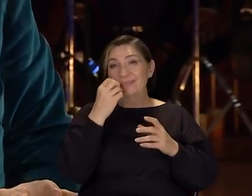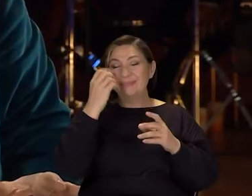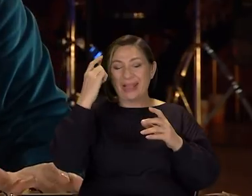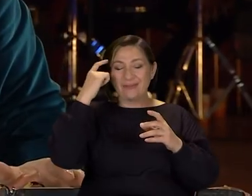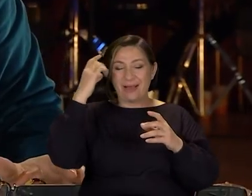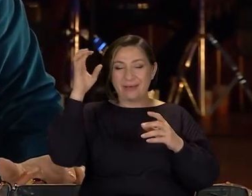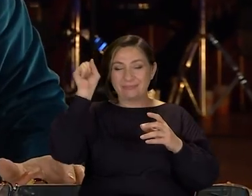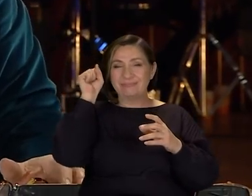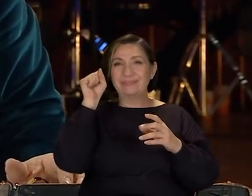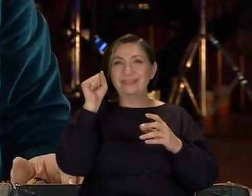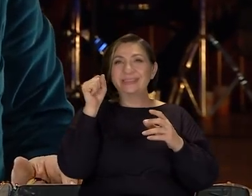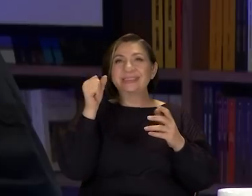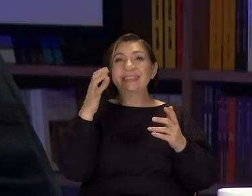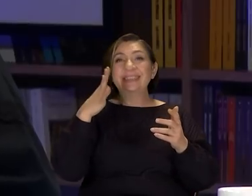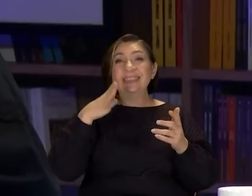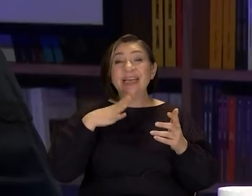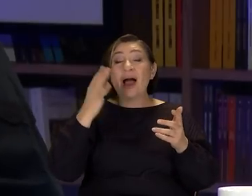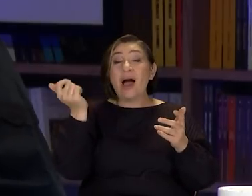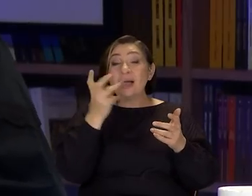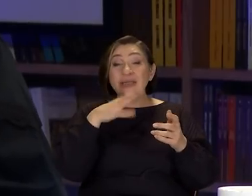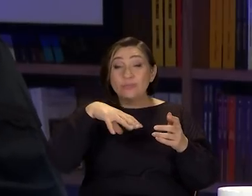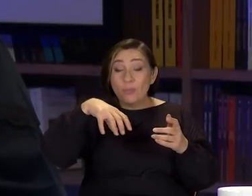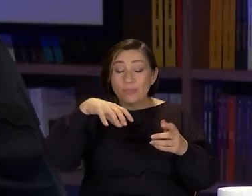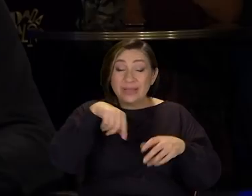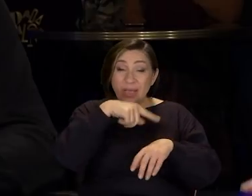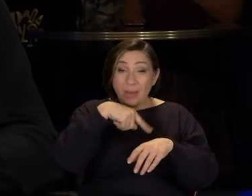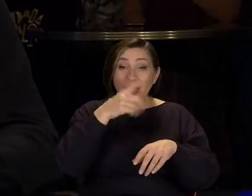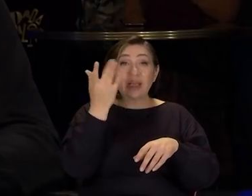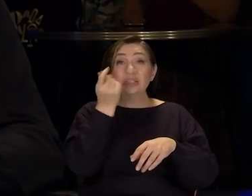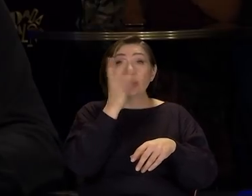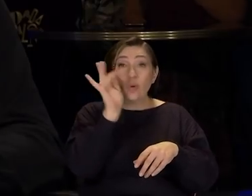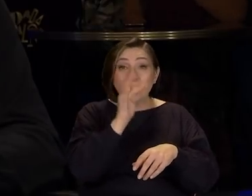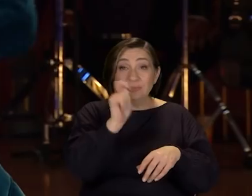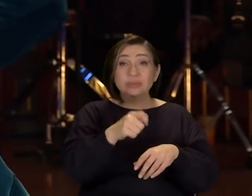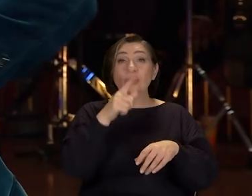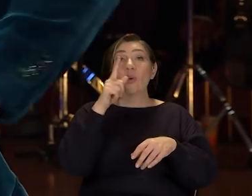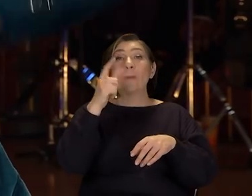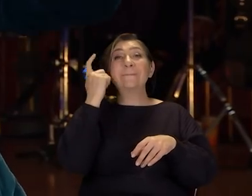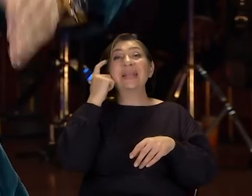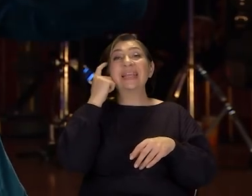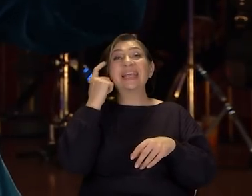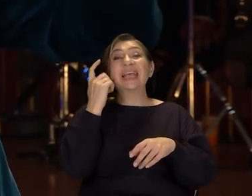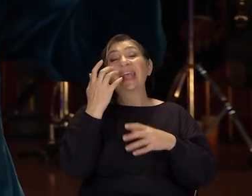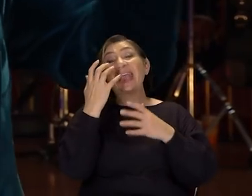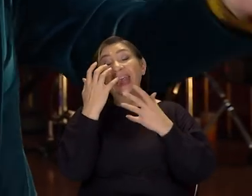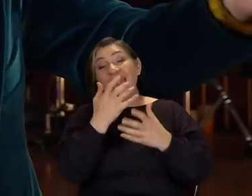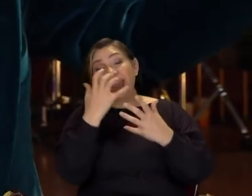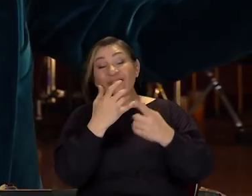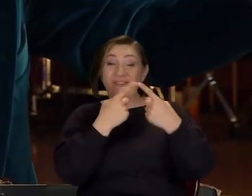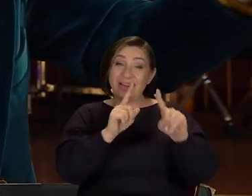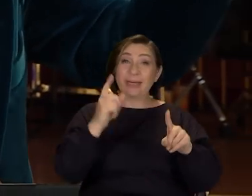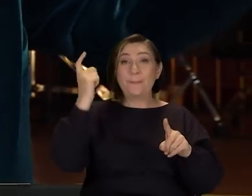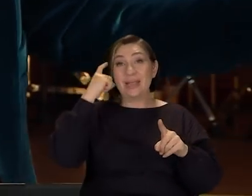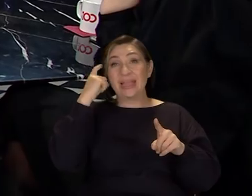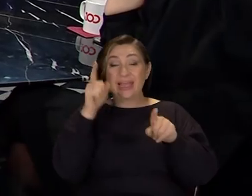Hafızaya kaydediliyor. Yani hangi direksiz sezonda kaç bilgi. Kere gol atılmış o bilmem ne maçında ama bir şey söyleyeceğim. O bilgi. İlgi yani ilgi